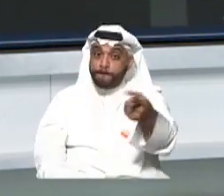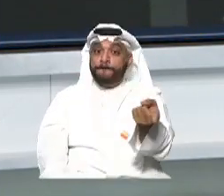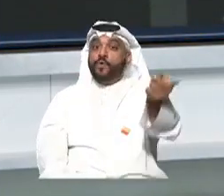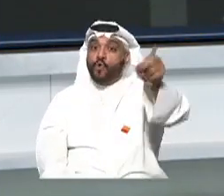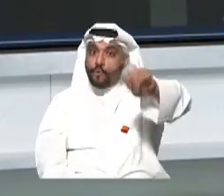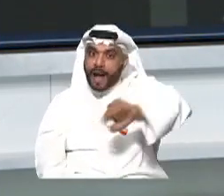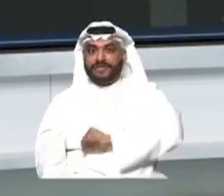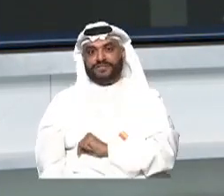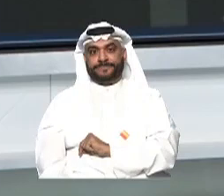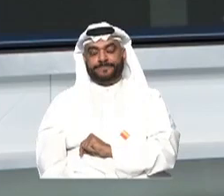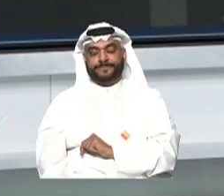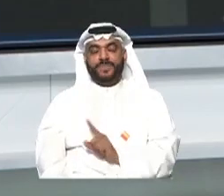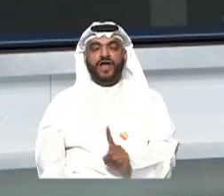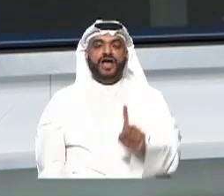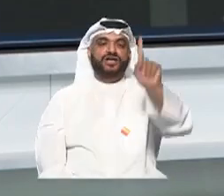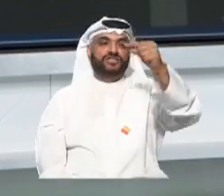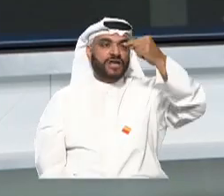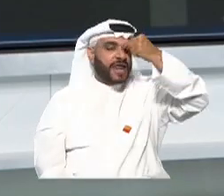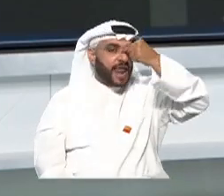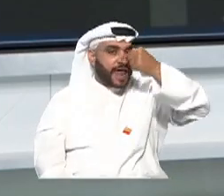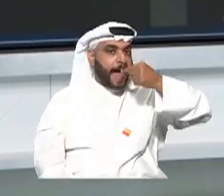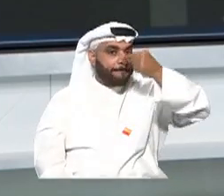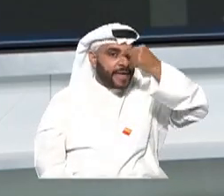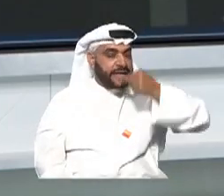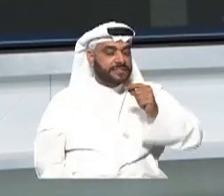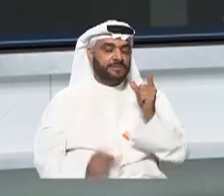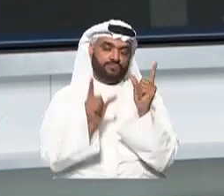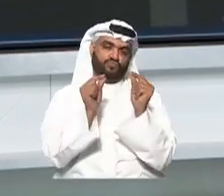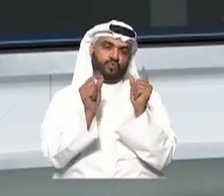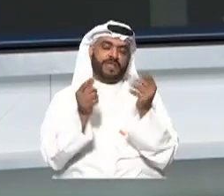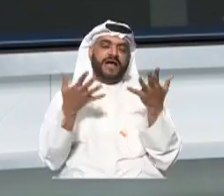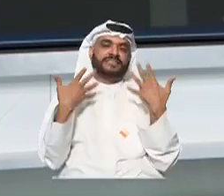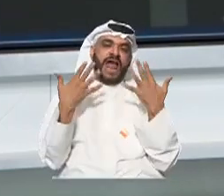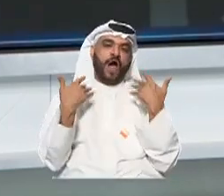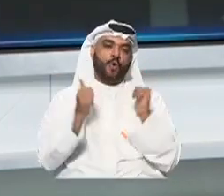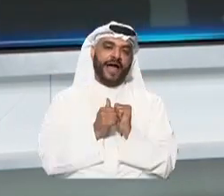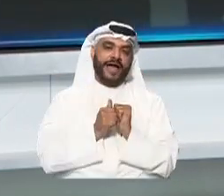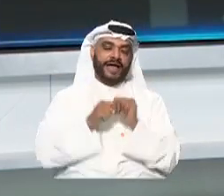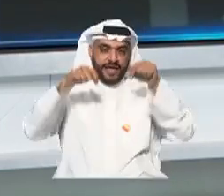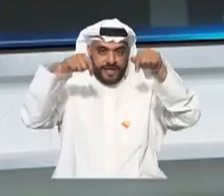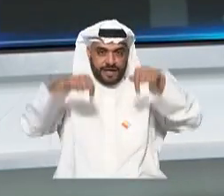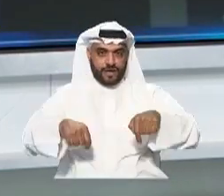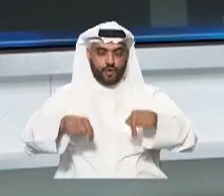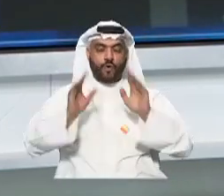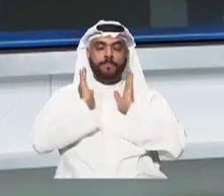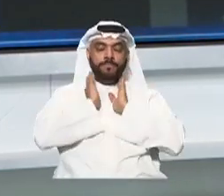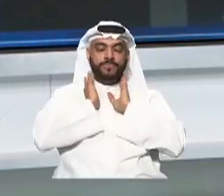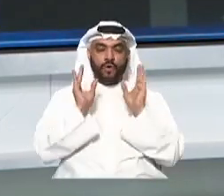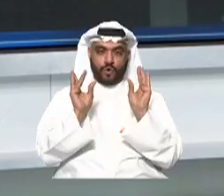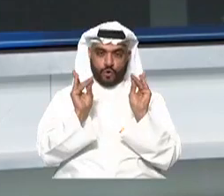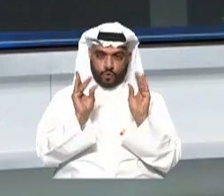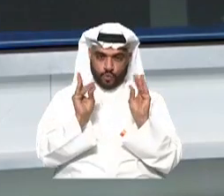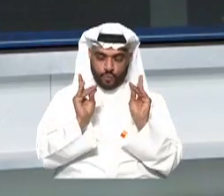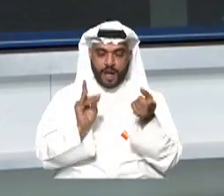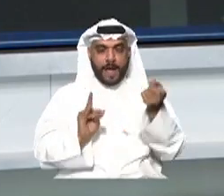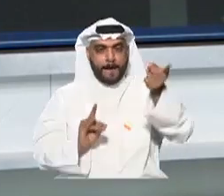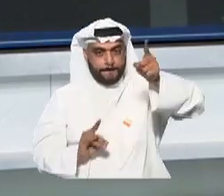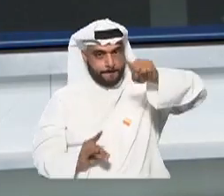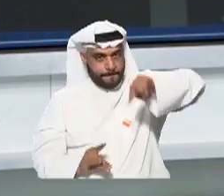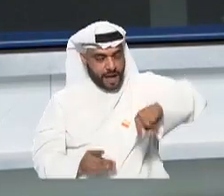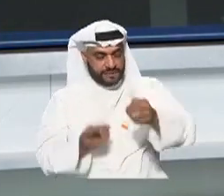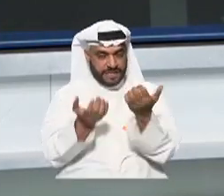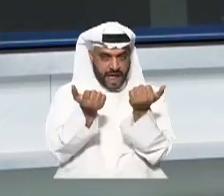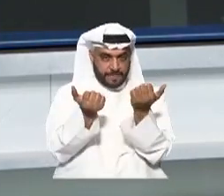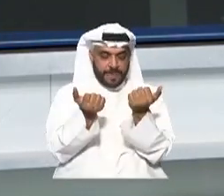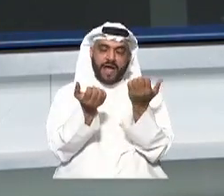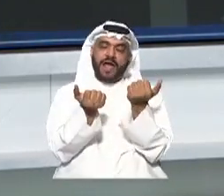يرجع الهواء الشمالي غربي واعتدال في درجات الحرارة. عبور السحب راح يستمر ويانا على فترات متقطعة، باشر راح يكون هناك فرص لأمطار